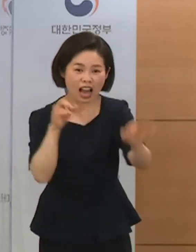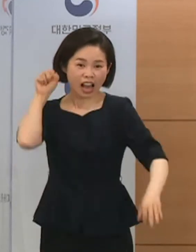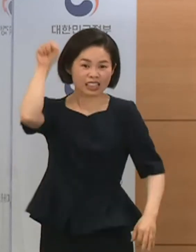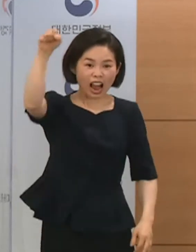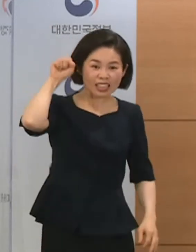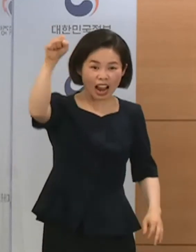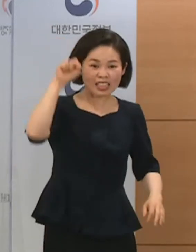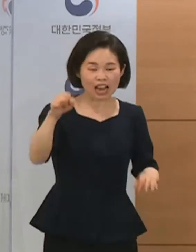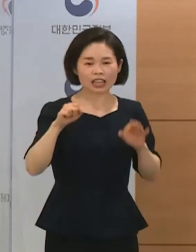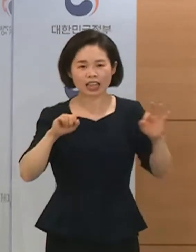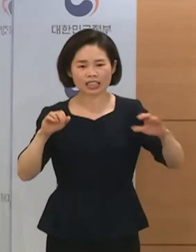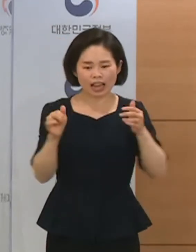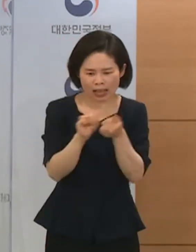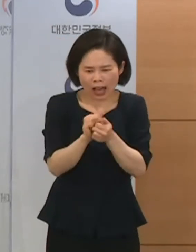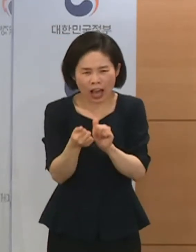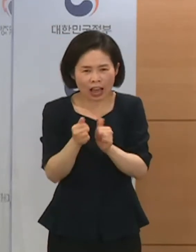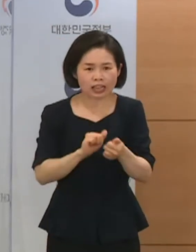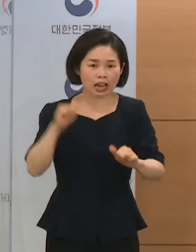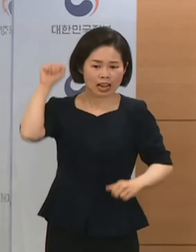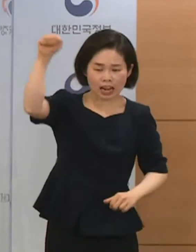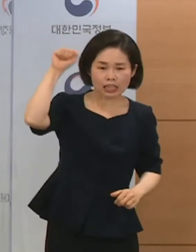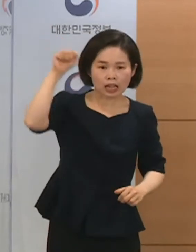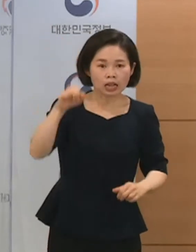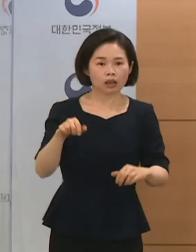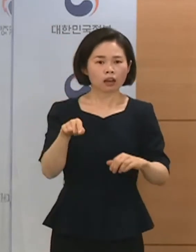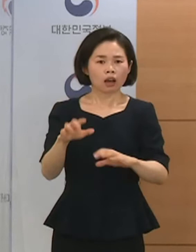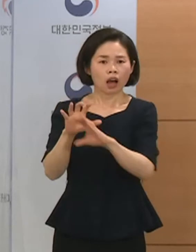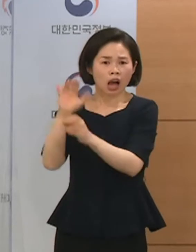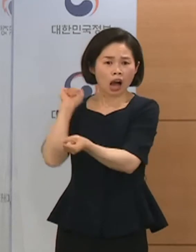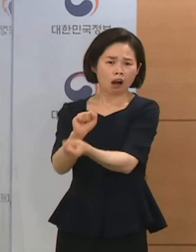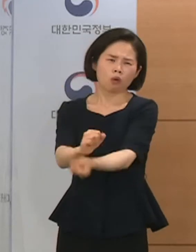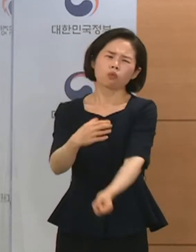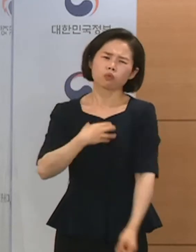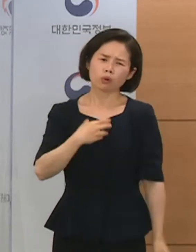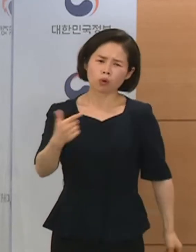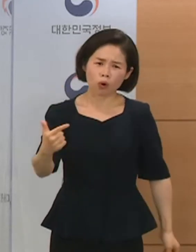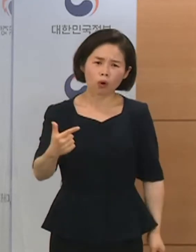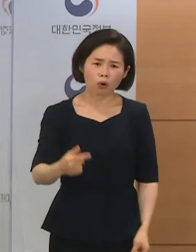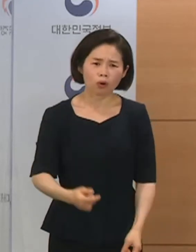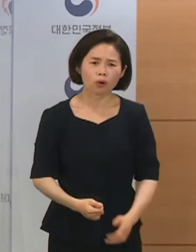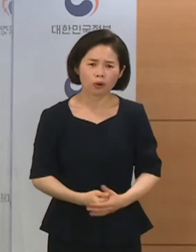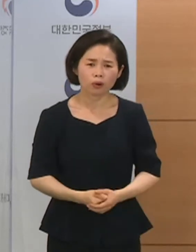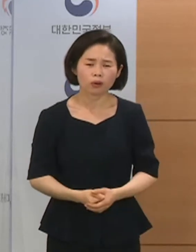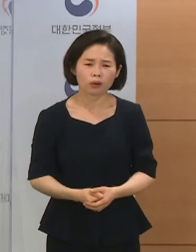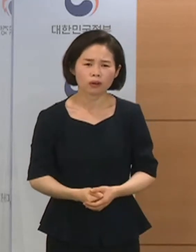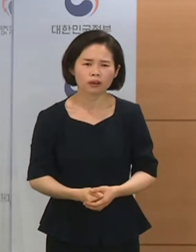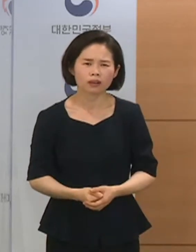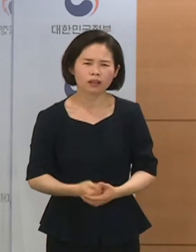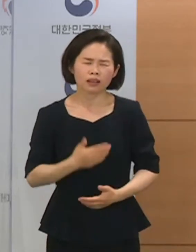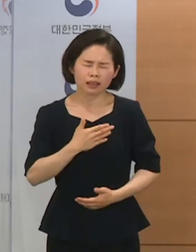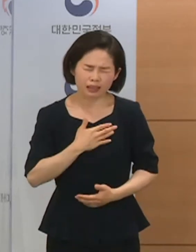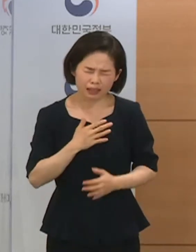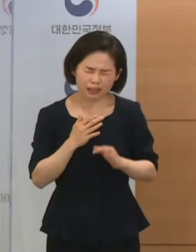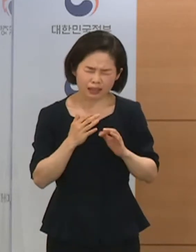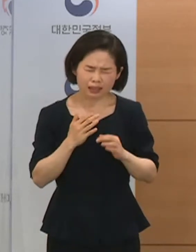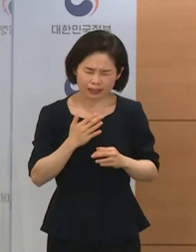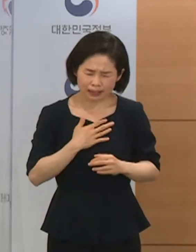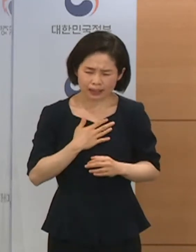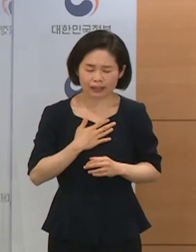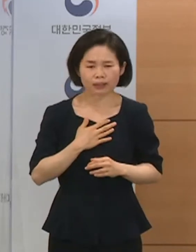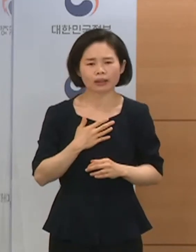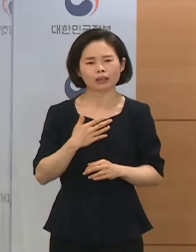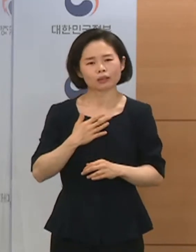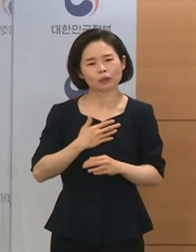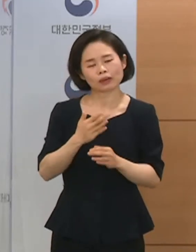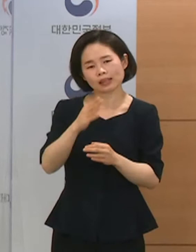위험한지를 우리는 이미 잘 알고 있습니다. 간절한 마음으로 저와 질병청장이 오늘 오전 민주노총을